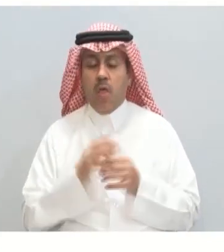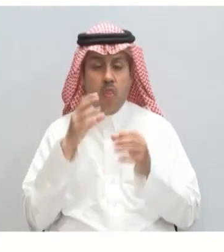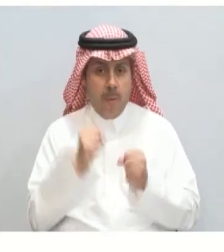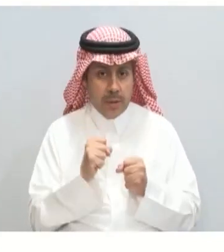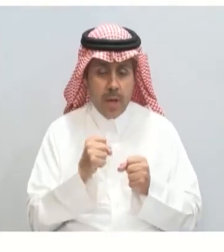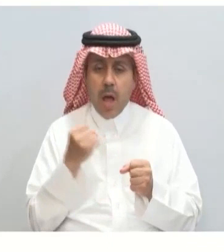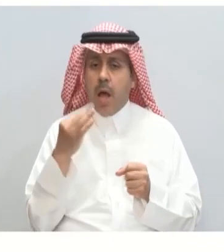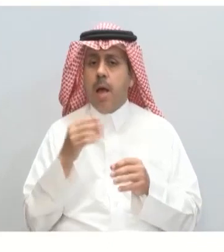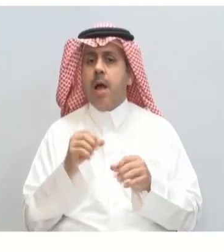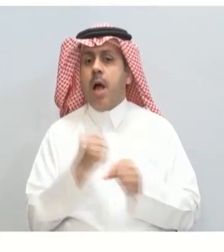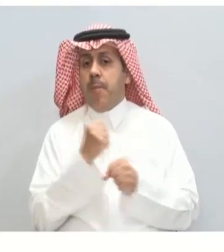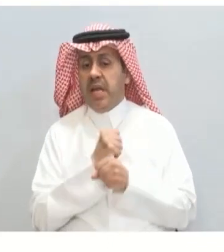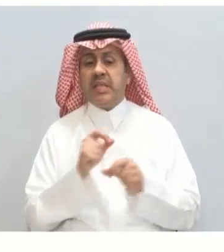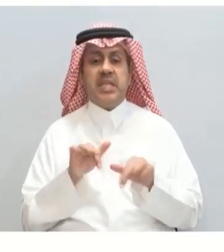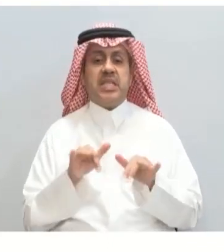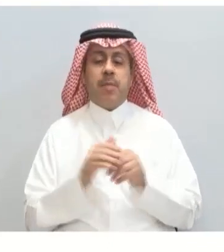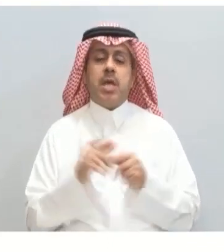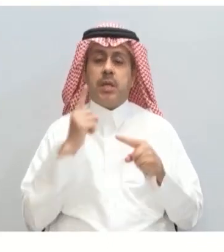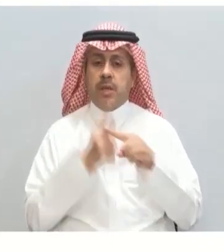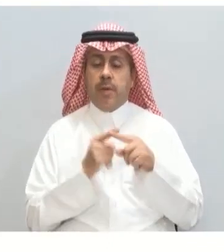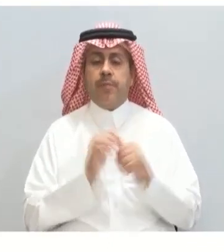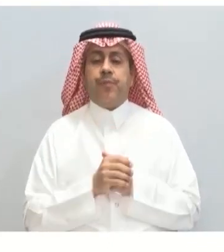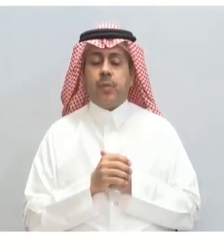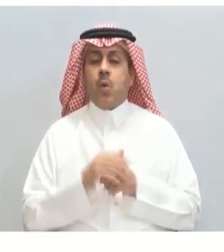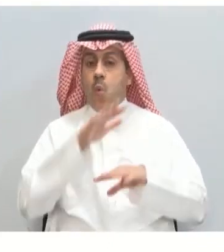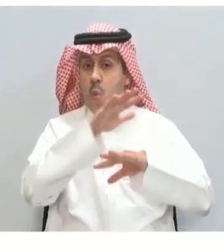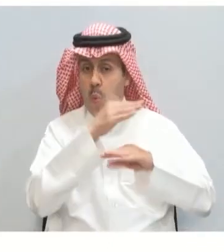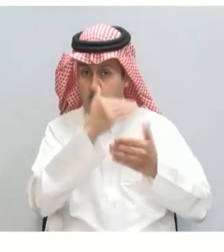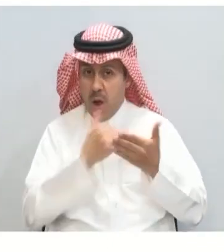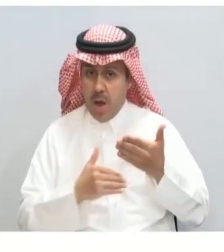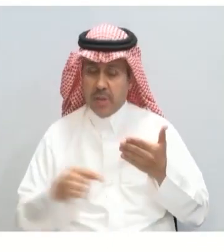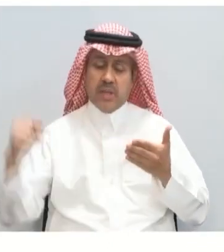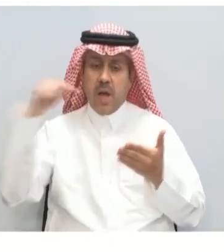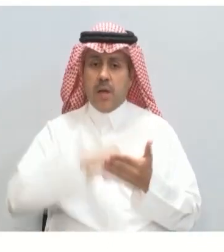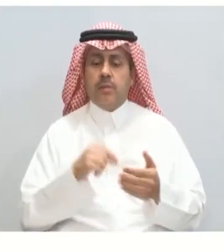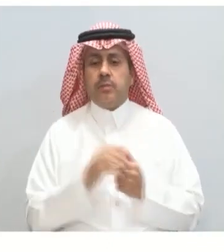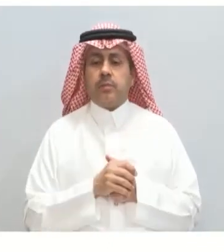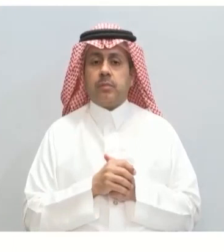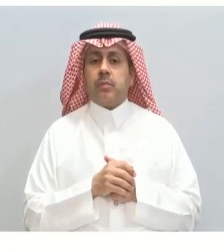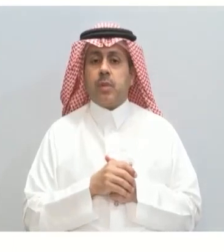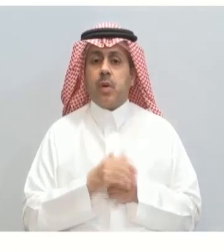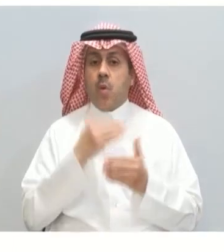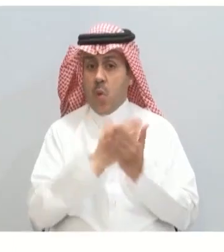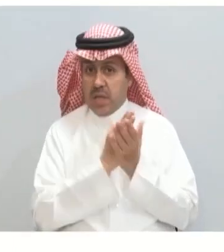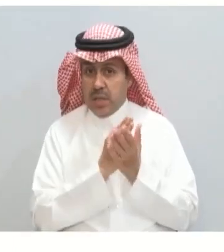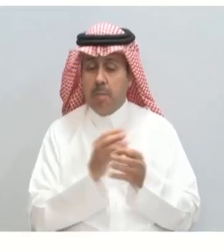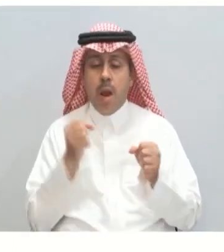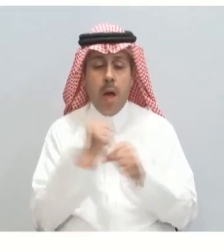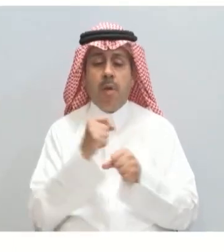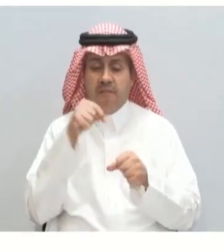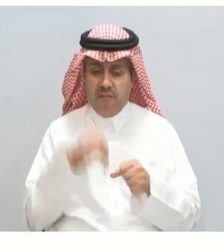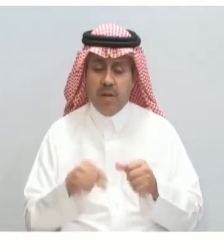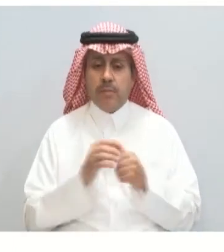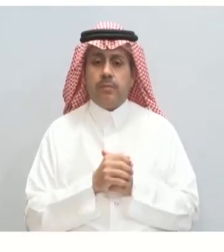حسابيه وقائمه دخل وكل من هذه الاقسام سيكون هنالك عمل تقوم به